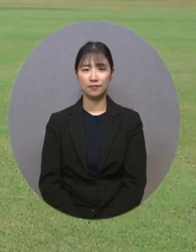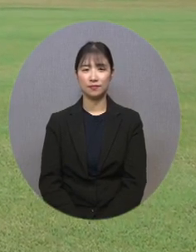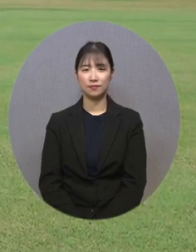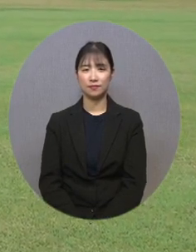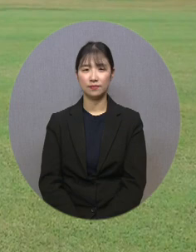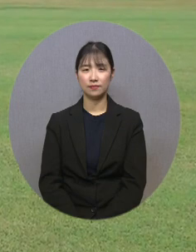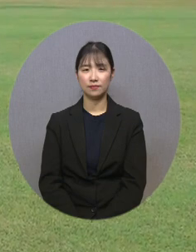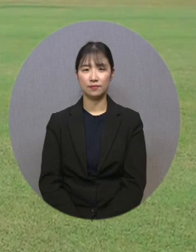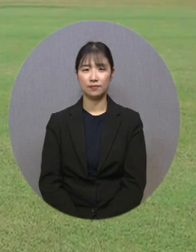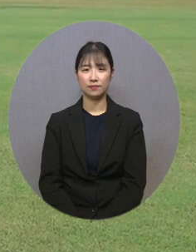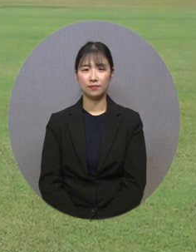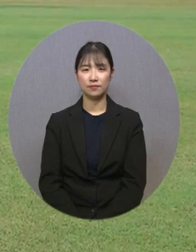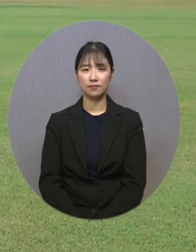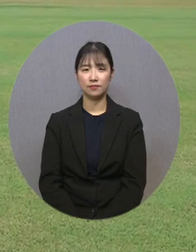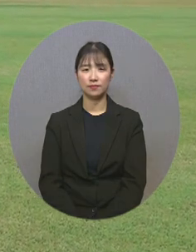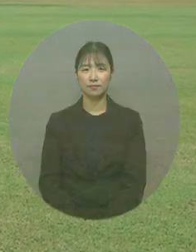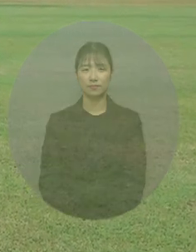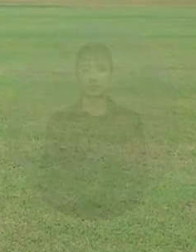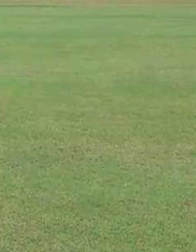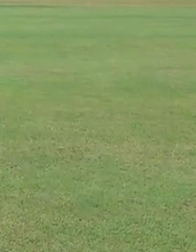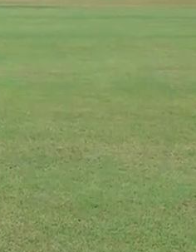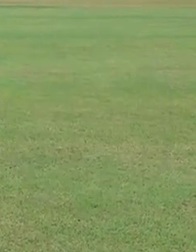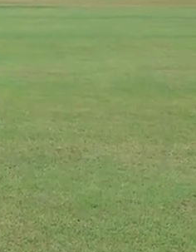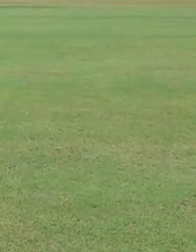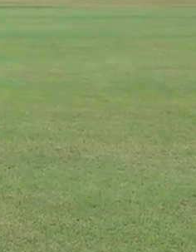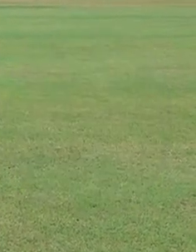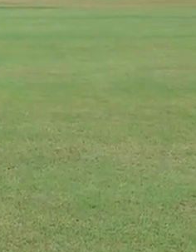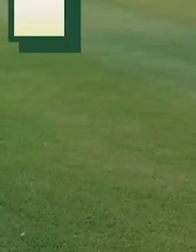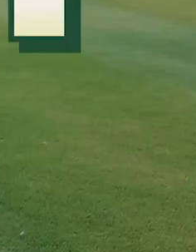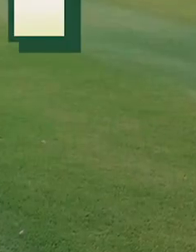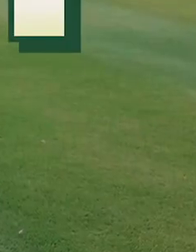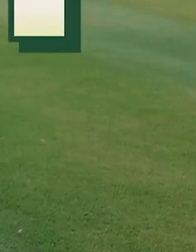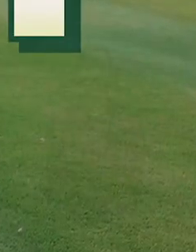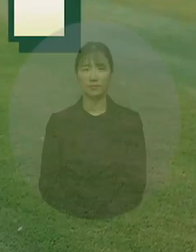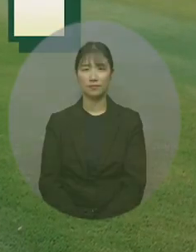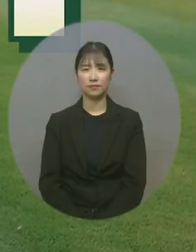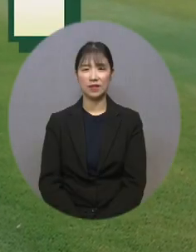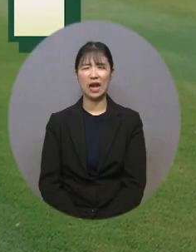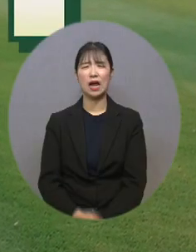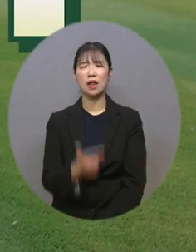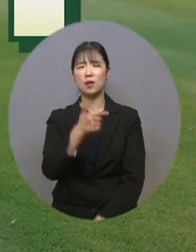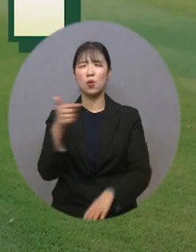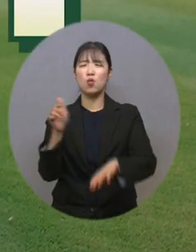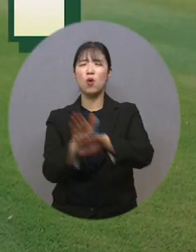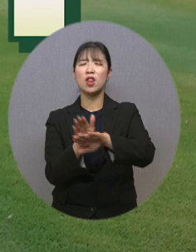어, 너무 왼쪽이다.